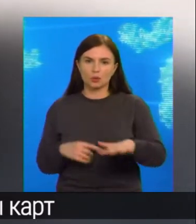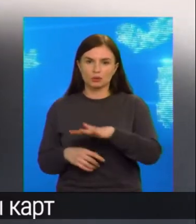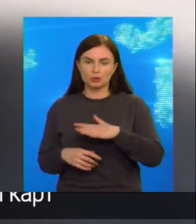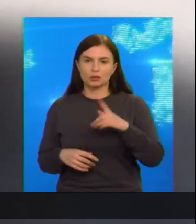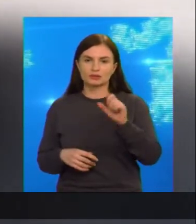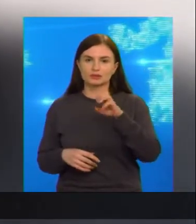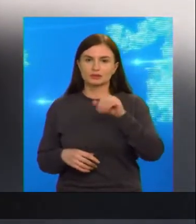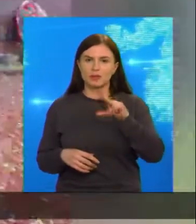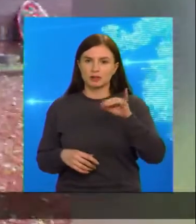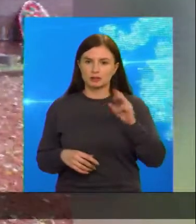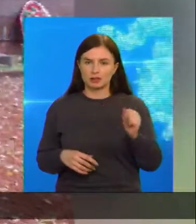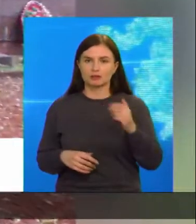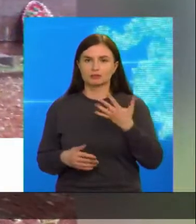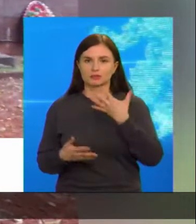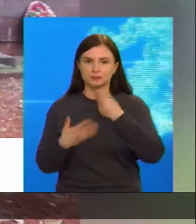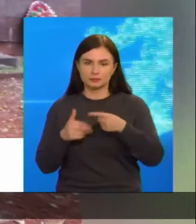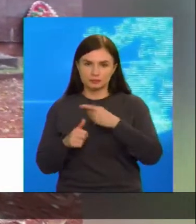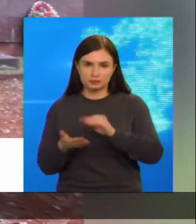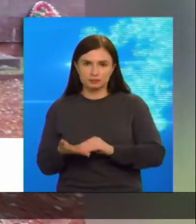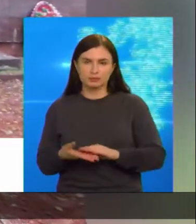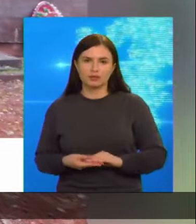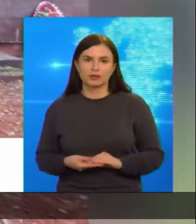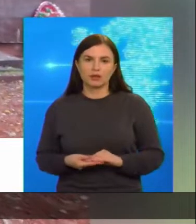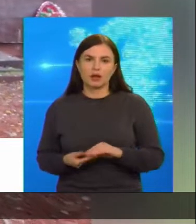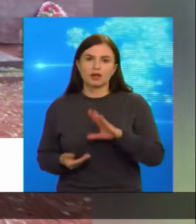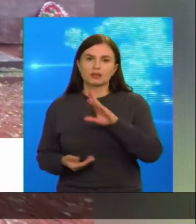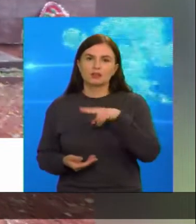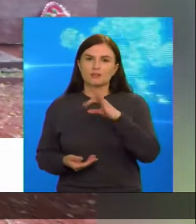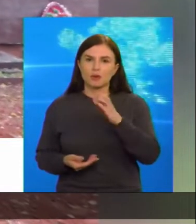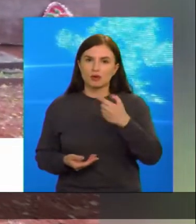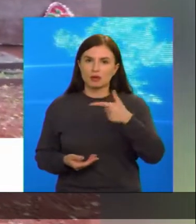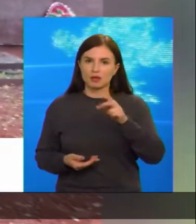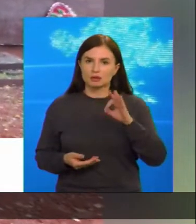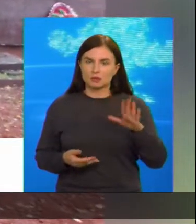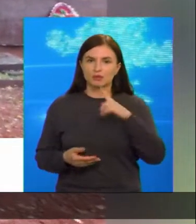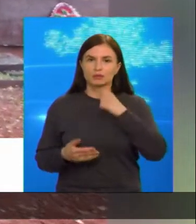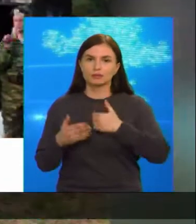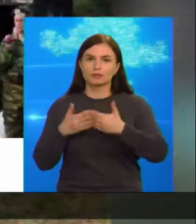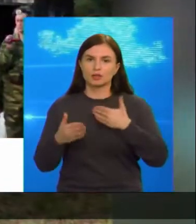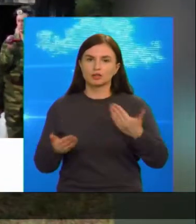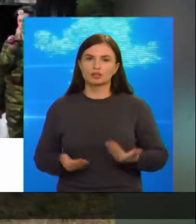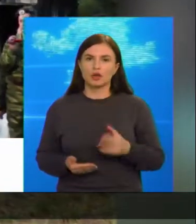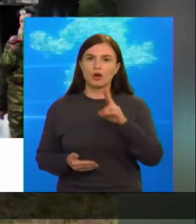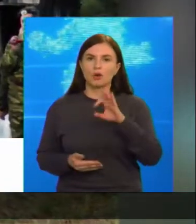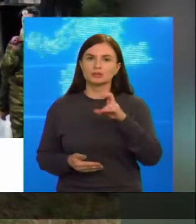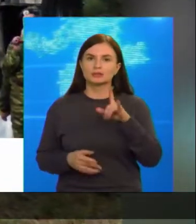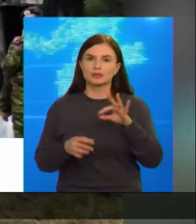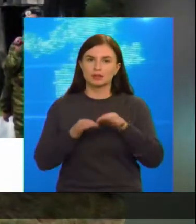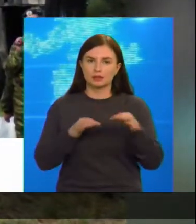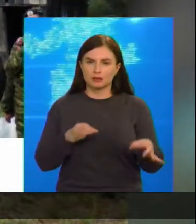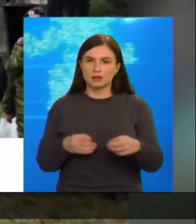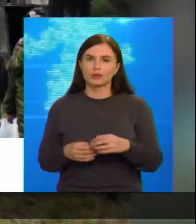Сталина, Двоеглазов Николай. Николай Двоеглазов до призыва на фронт жил в селе Костыли Сосновского района. Родился